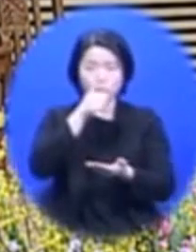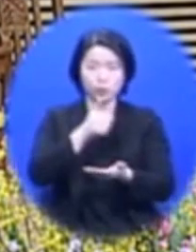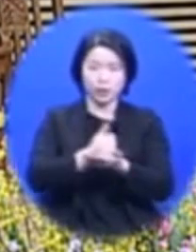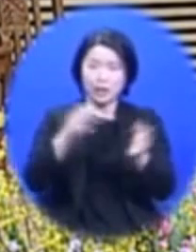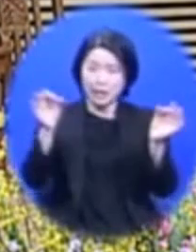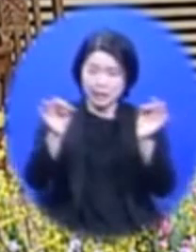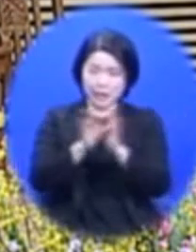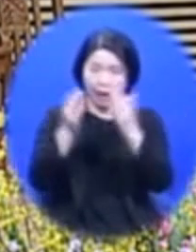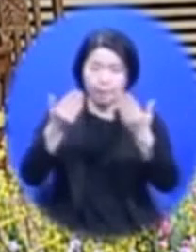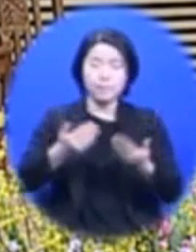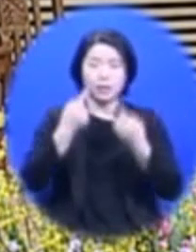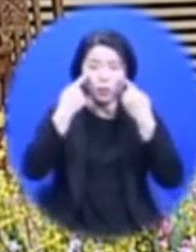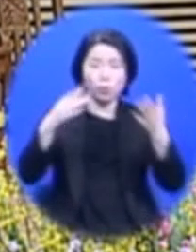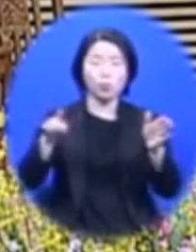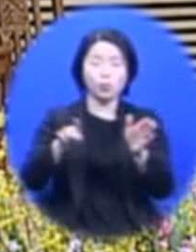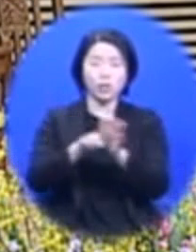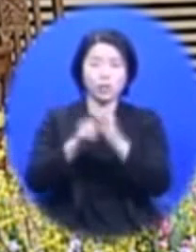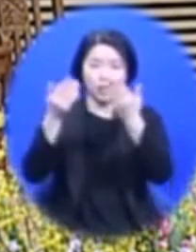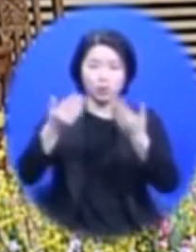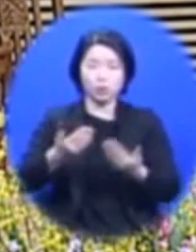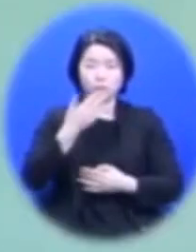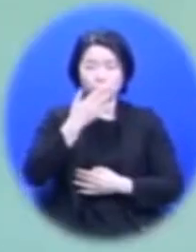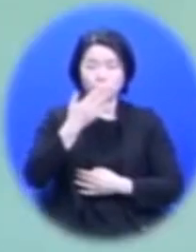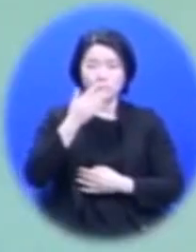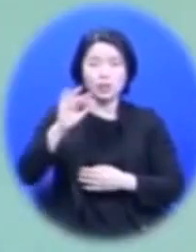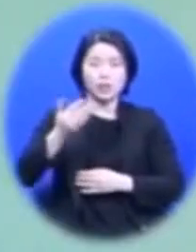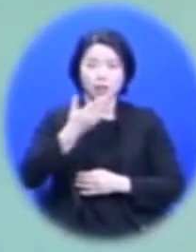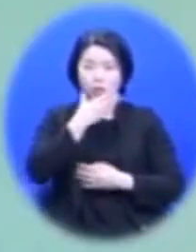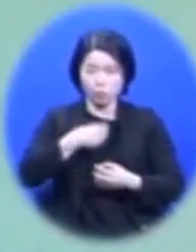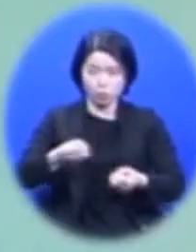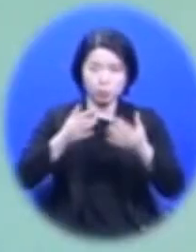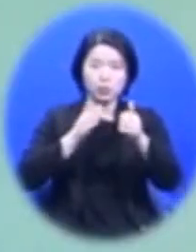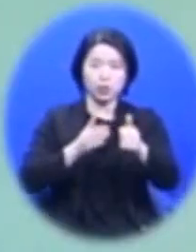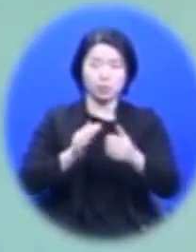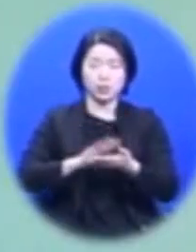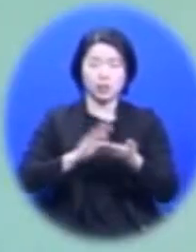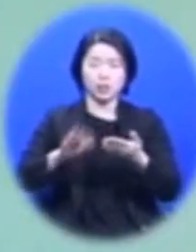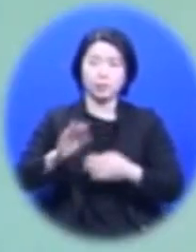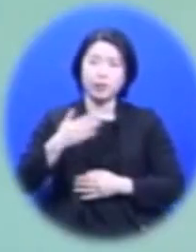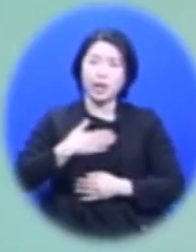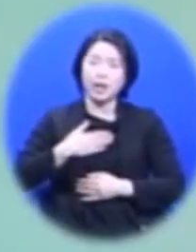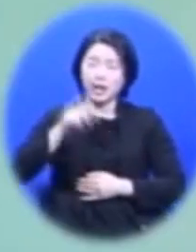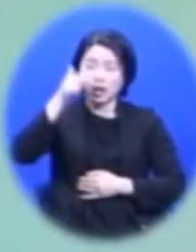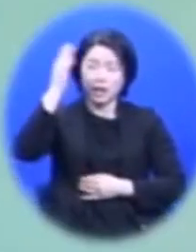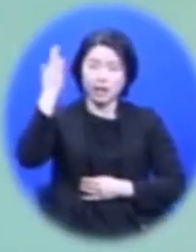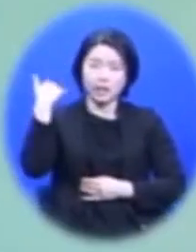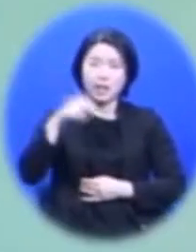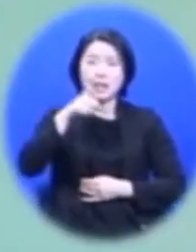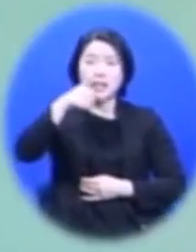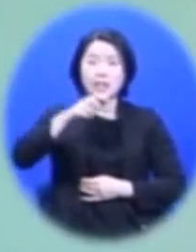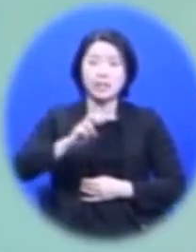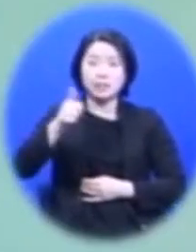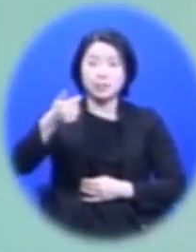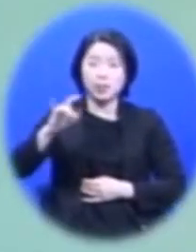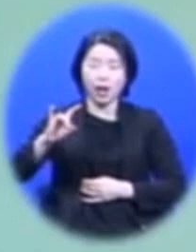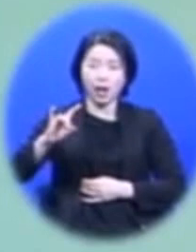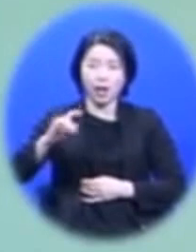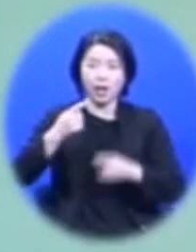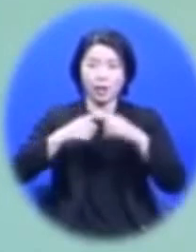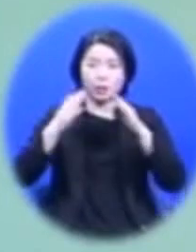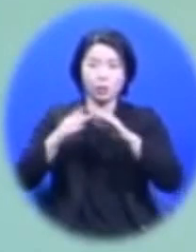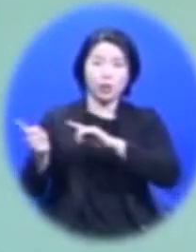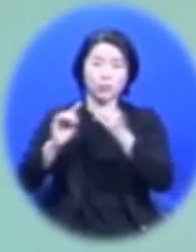받은 확신을 주실 수 있게 되기를 축복합니다. 제가 김해에 있는 어느 교회 부흥에 갔다가 80이